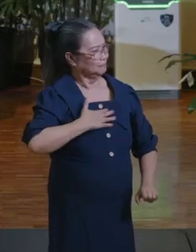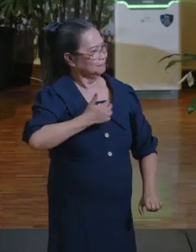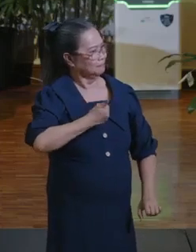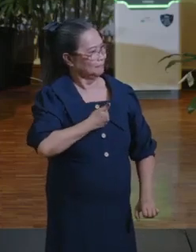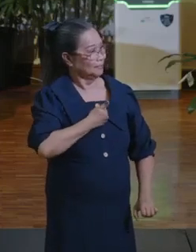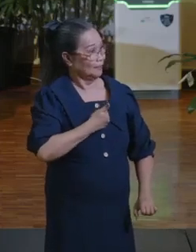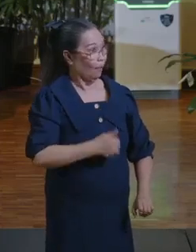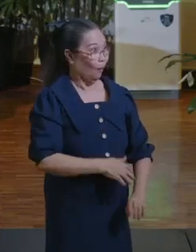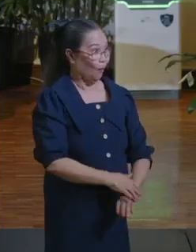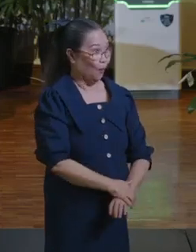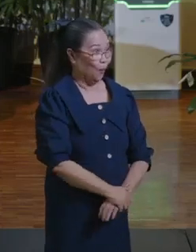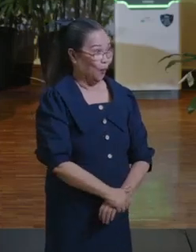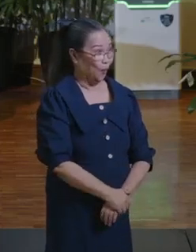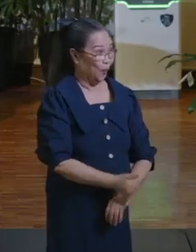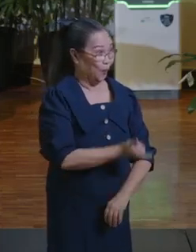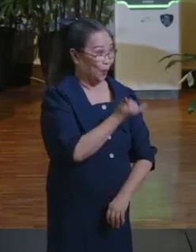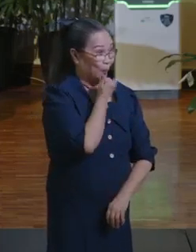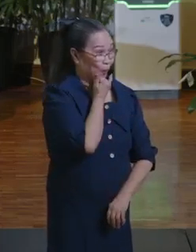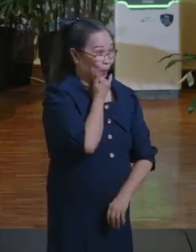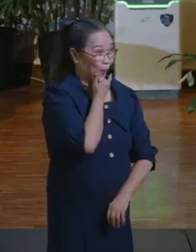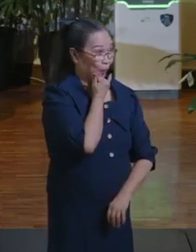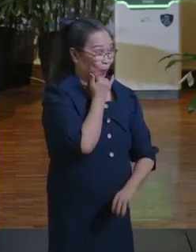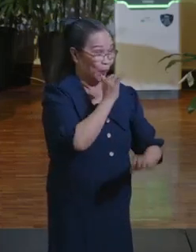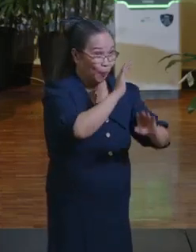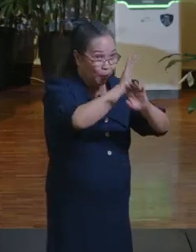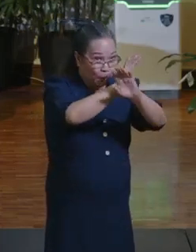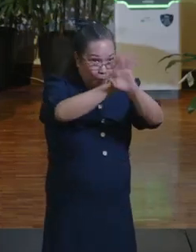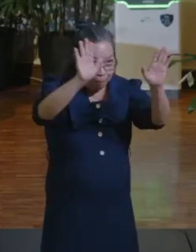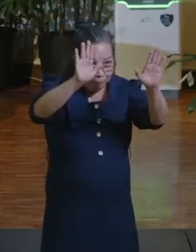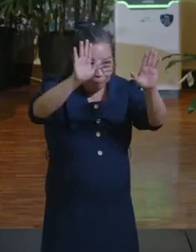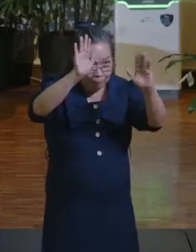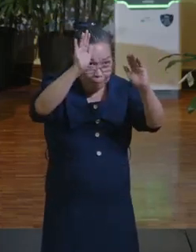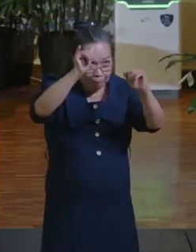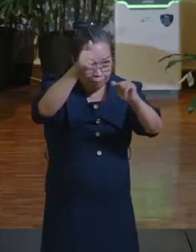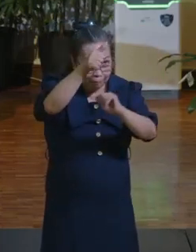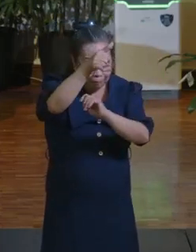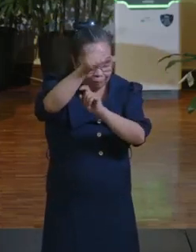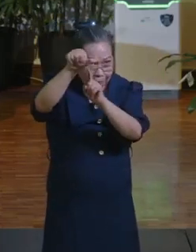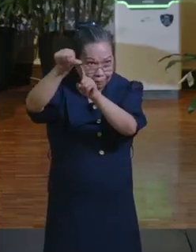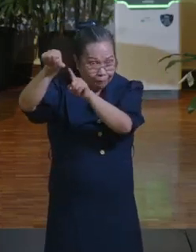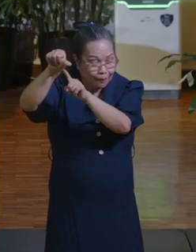ko. Hindi ako aasa kahit kanino